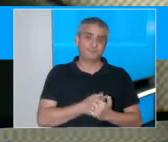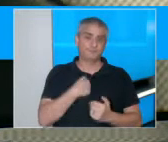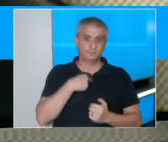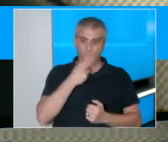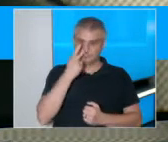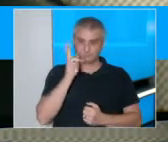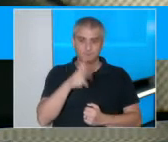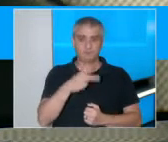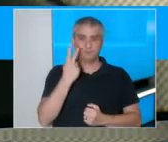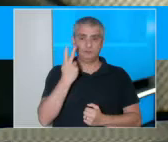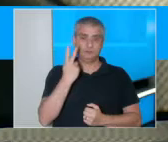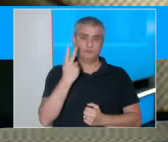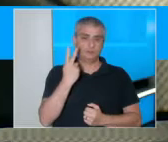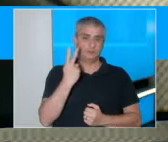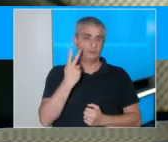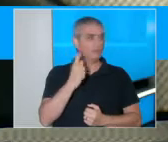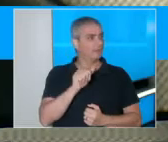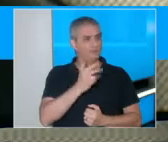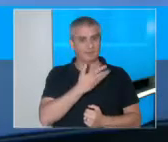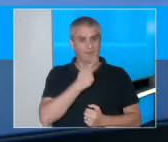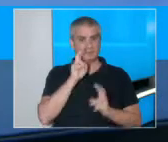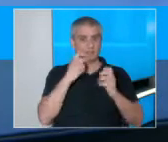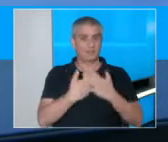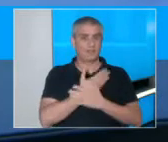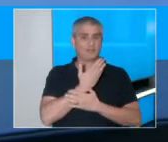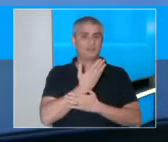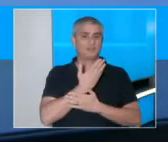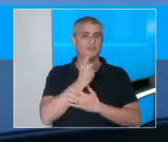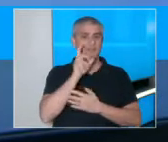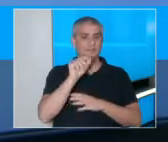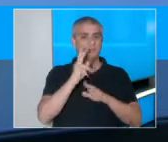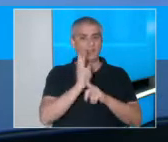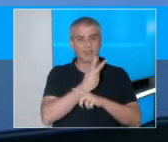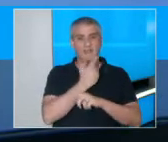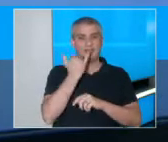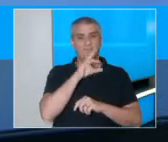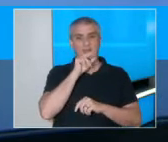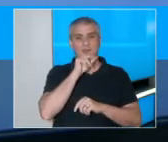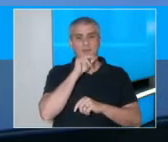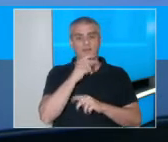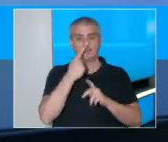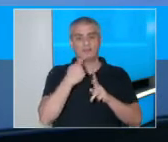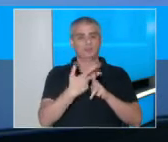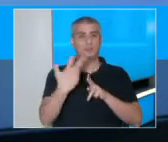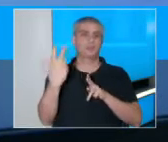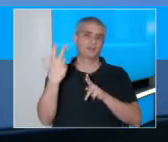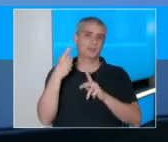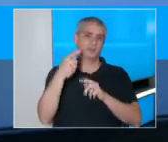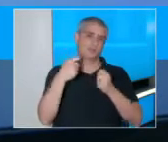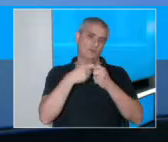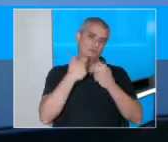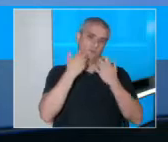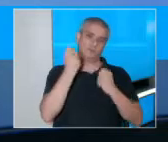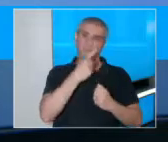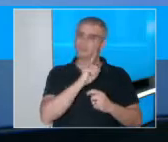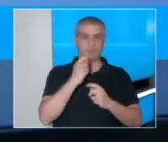אנחנו רואים כאן שיש שתי קבוצות. לא, אבי נתן מושג חדש באדם שצריך להרגיל את עצמו תמיד לדבר לשון נקייה. הוא קשור